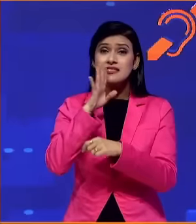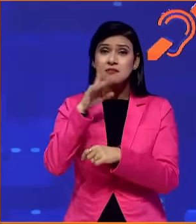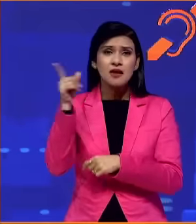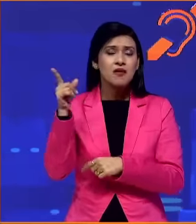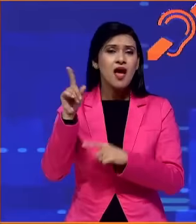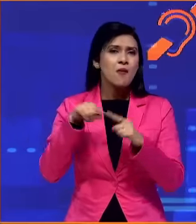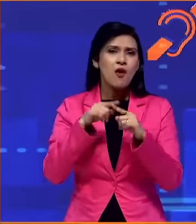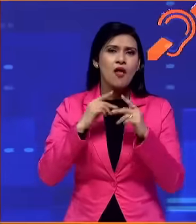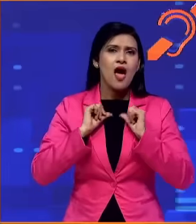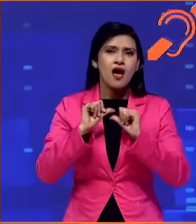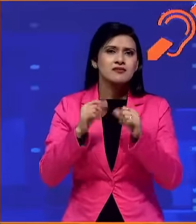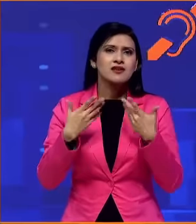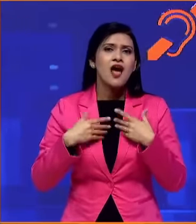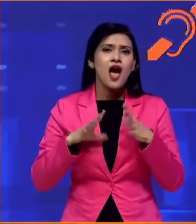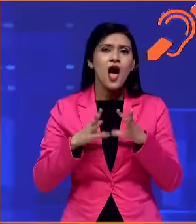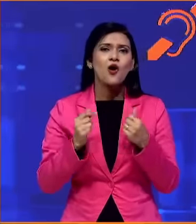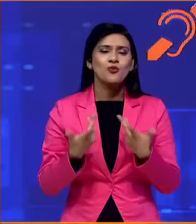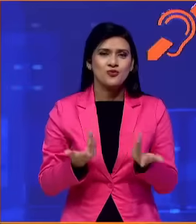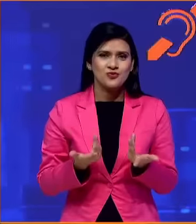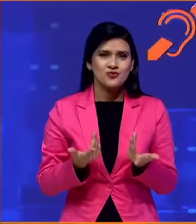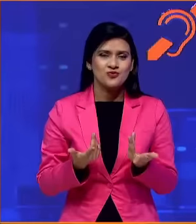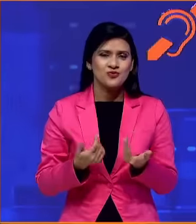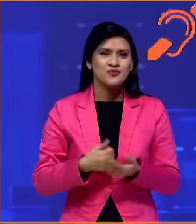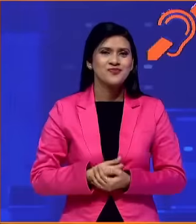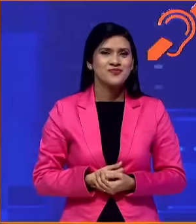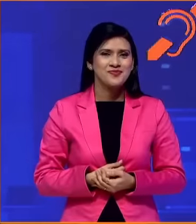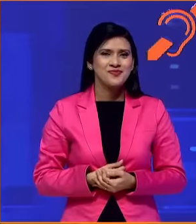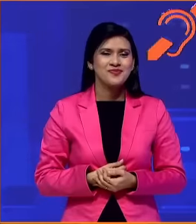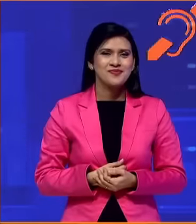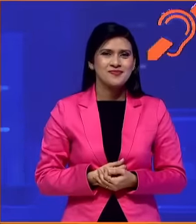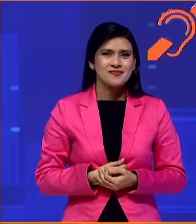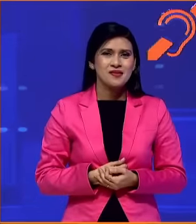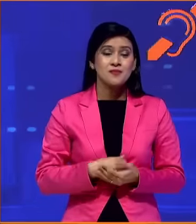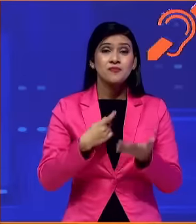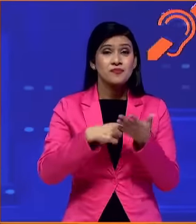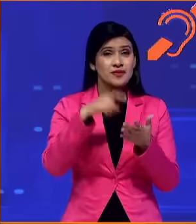कुछकहाथा।आपने समय-समयपरयहभीकहाहैकिमैं